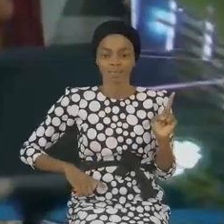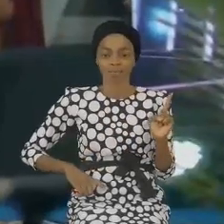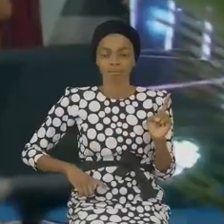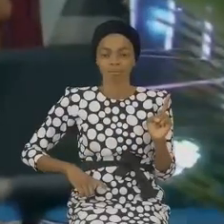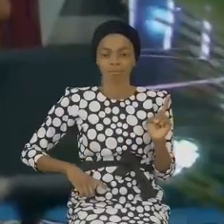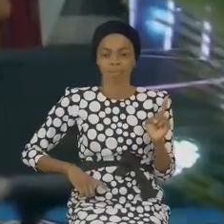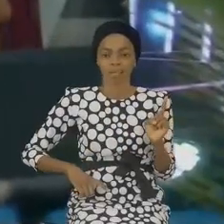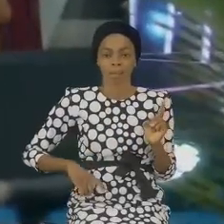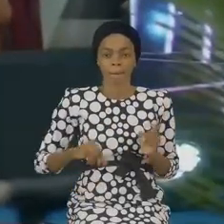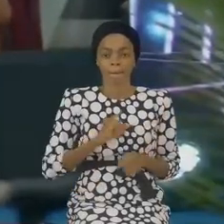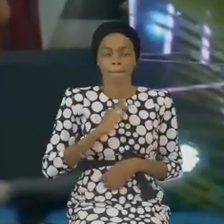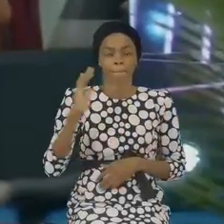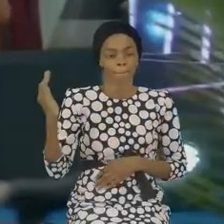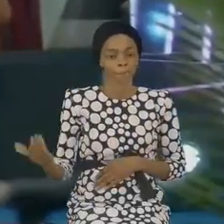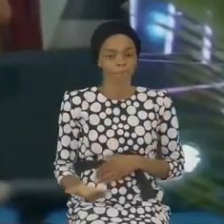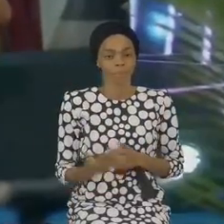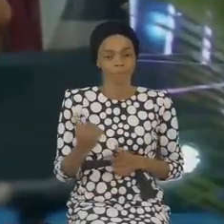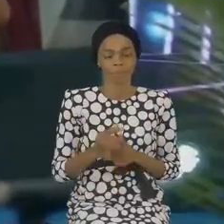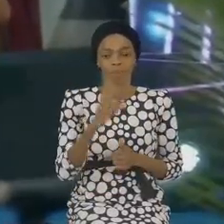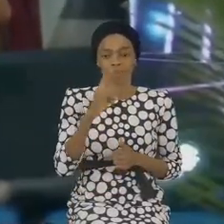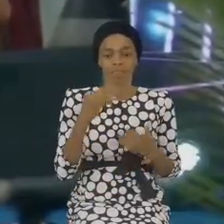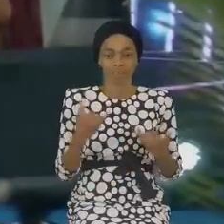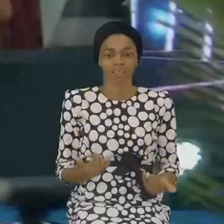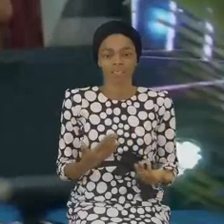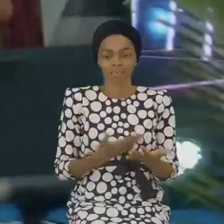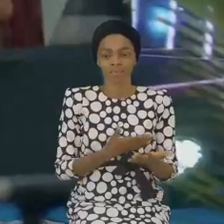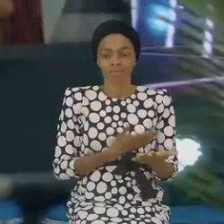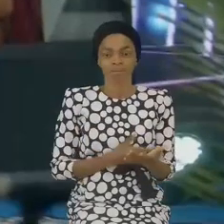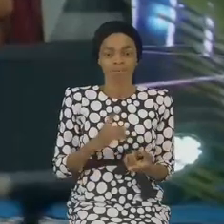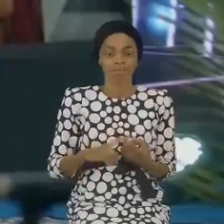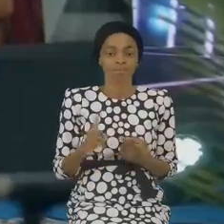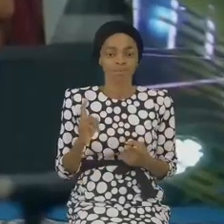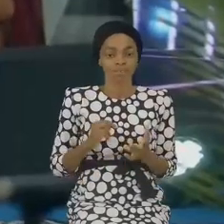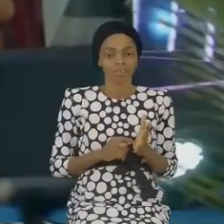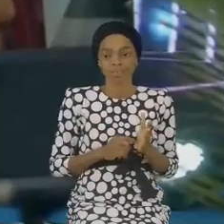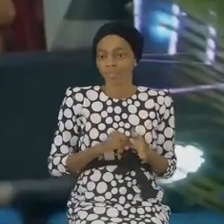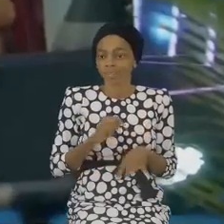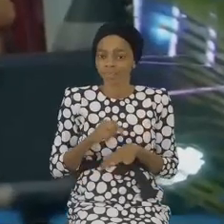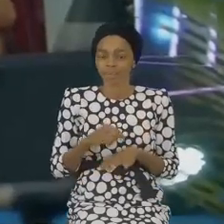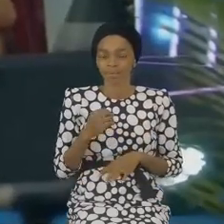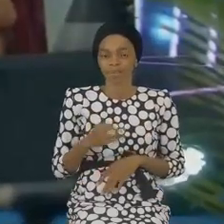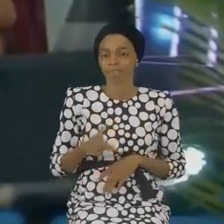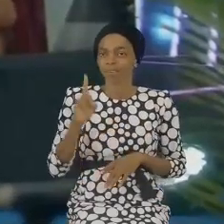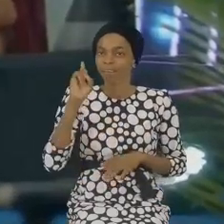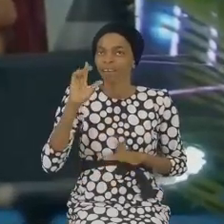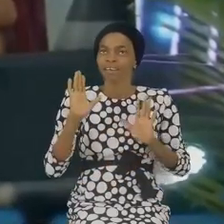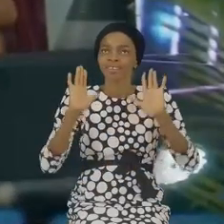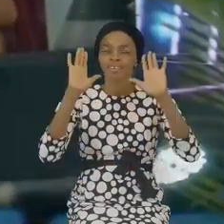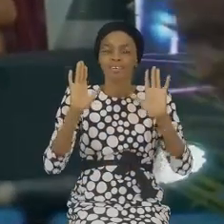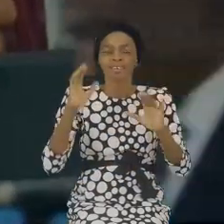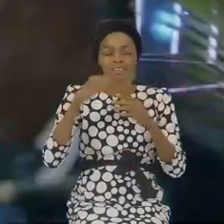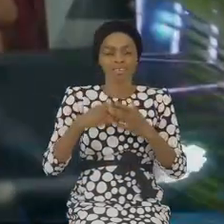Je souhaite la bienvenue à chacun ce matin à notre session de l'excellence dans la vie et